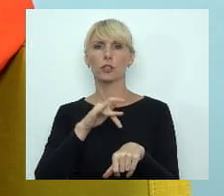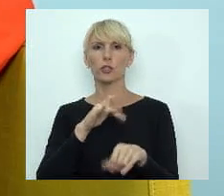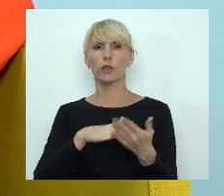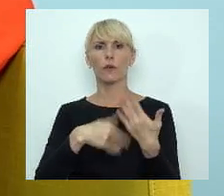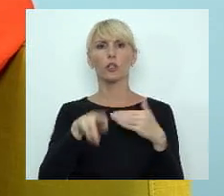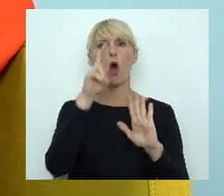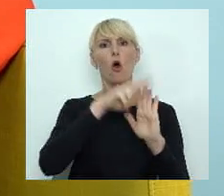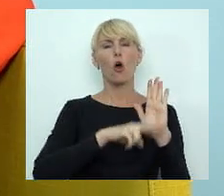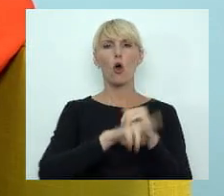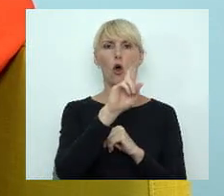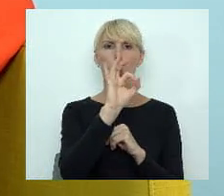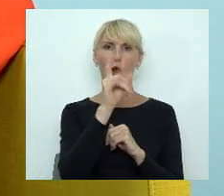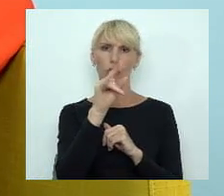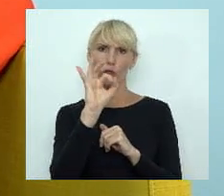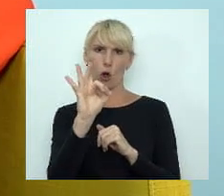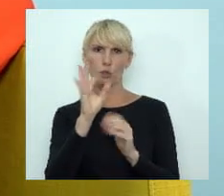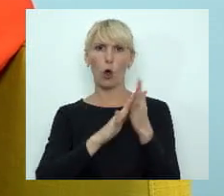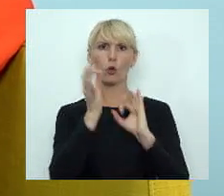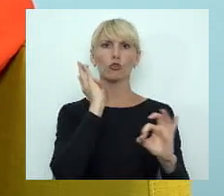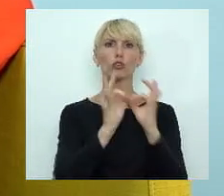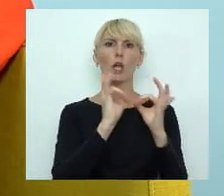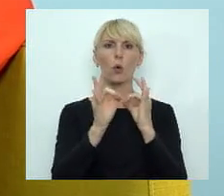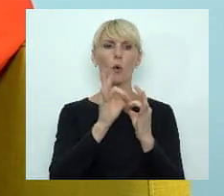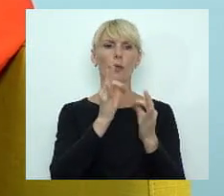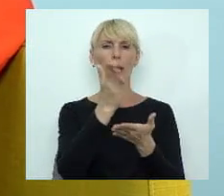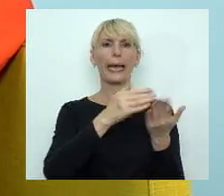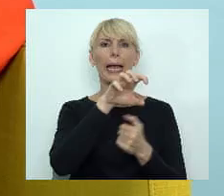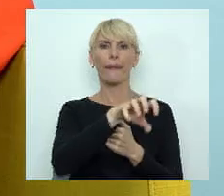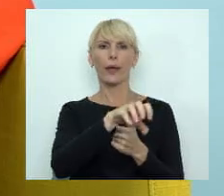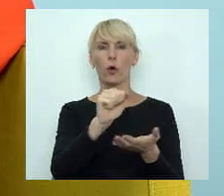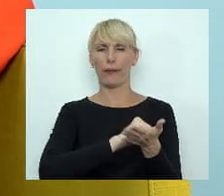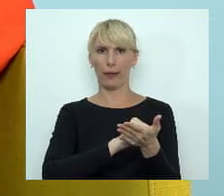rozporządzeniu, czyli w RODO, szczególnymi kategoriami danych. Czym one się od siebie różnią?